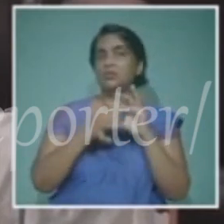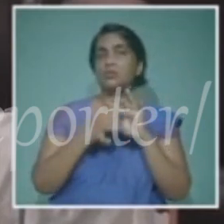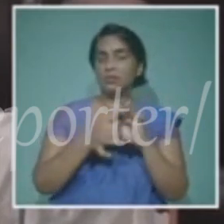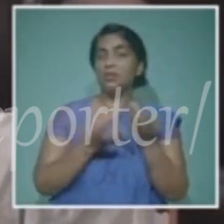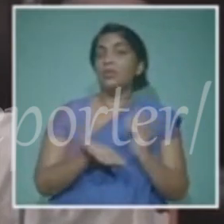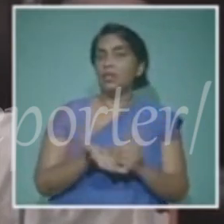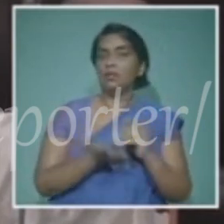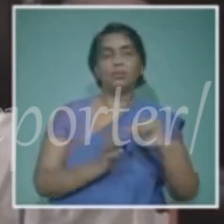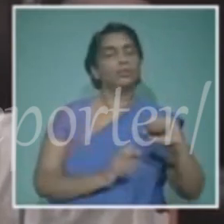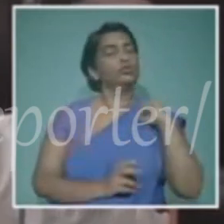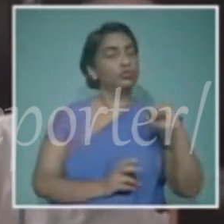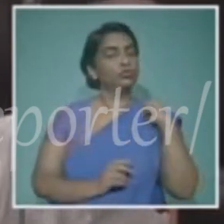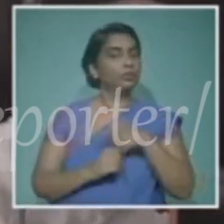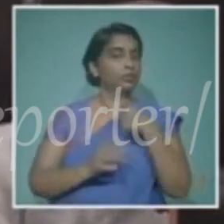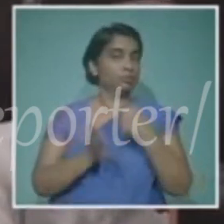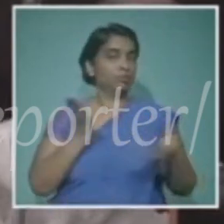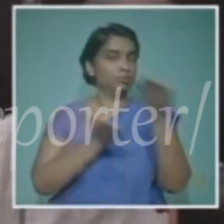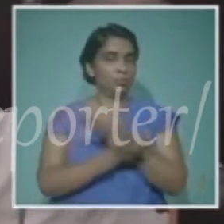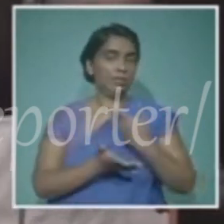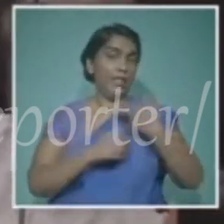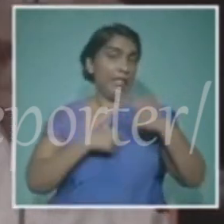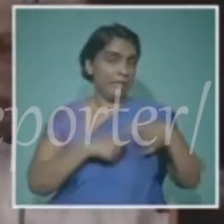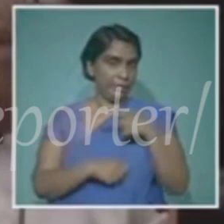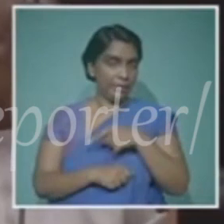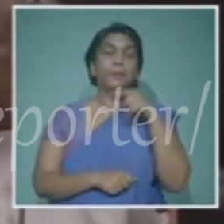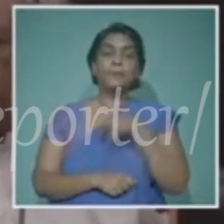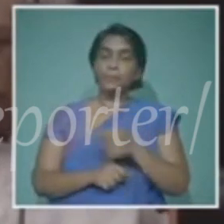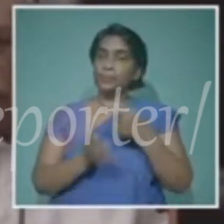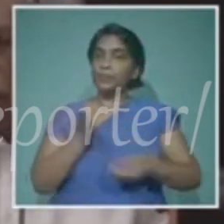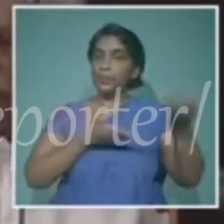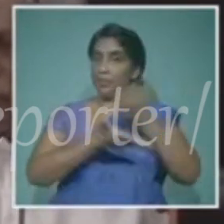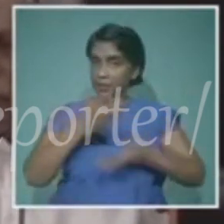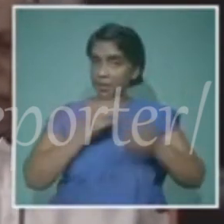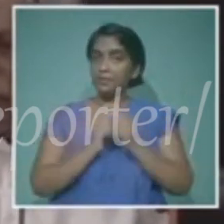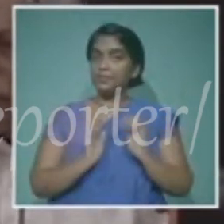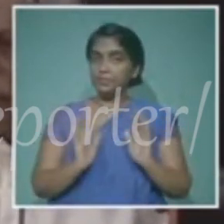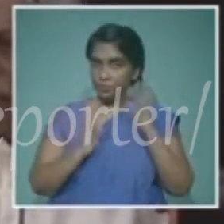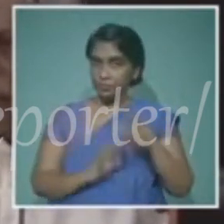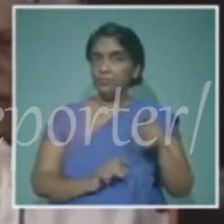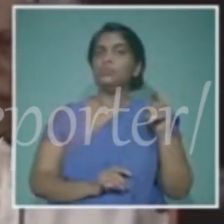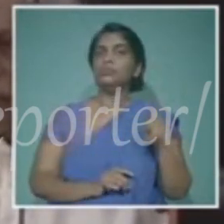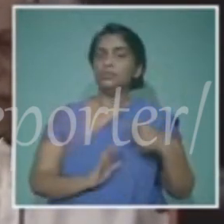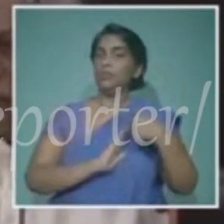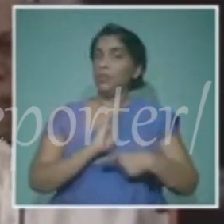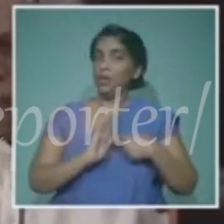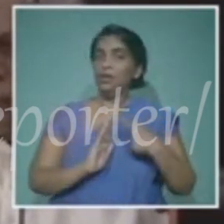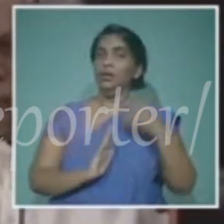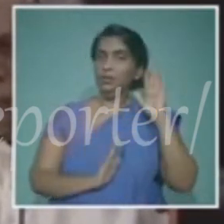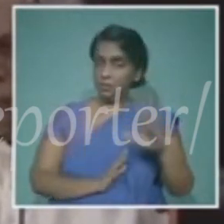තව තවත් ශක්තිමත් කරන්නට මේ ගිවිසුම හේතු වෙනවා. මේ ගිවිසුම ක්‍රියාත්මක කරලීම ඔස්සේ ශ්‍රී ලංකාව